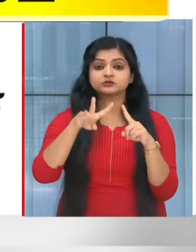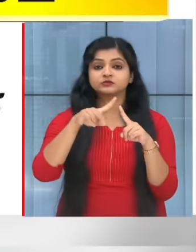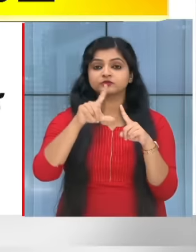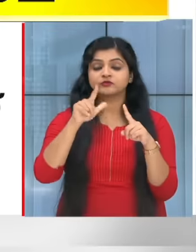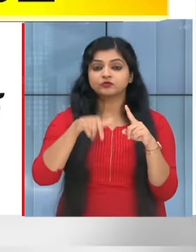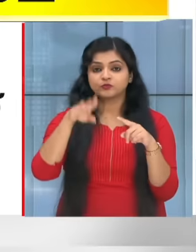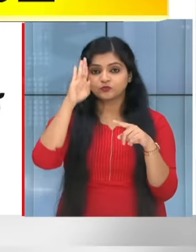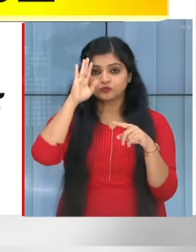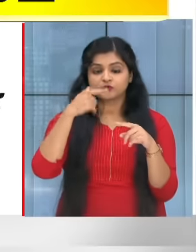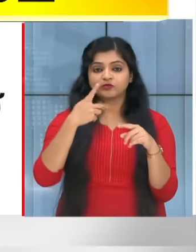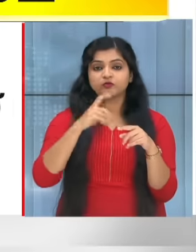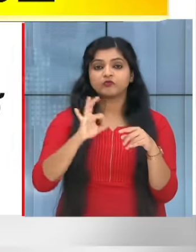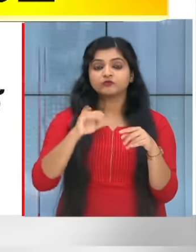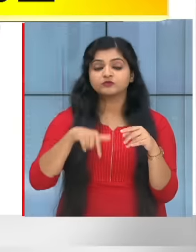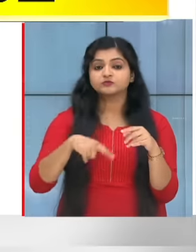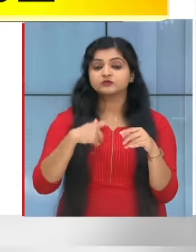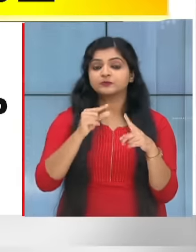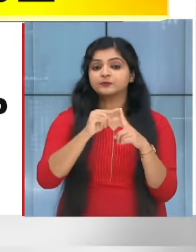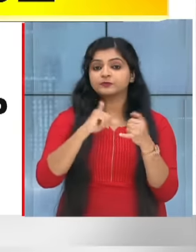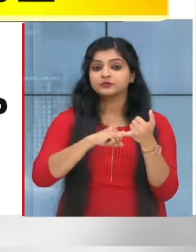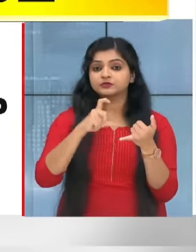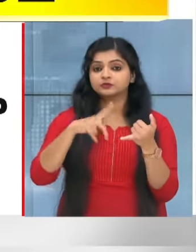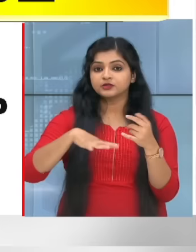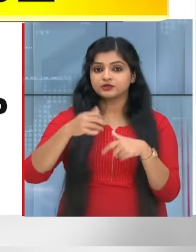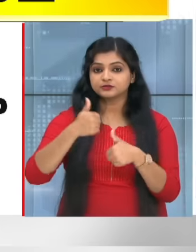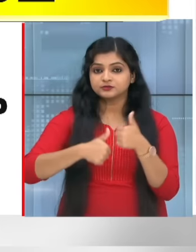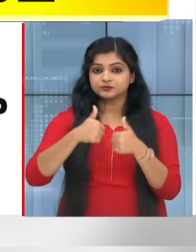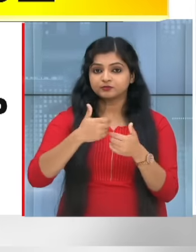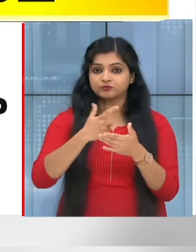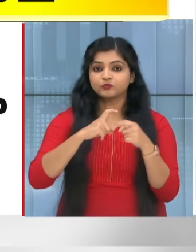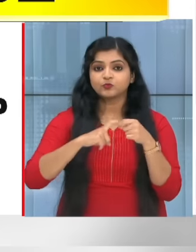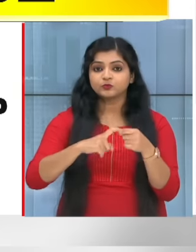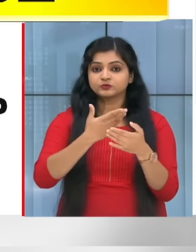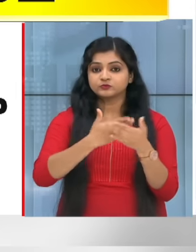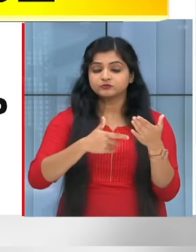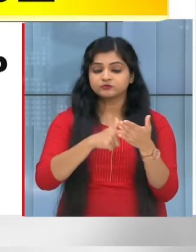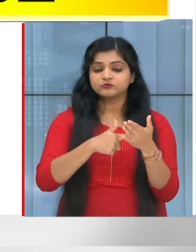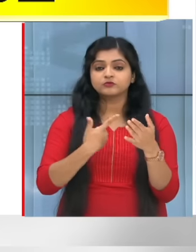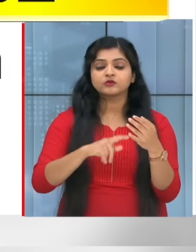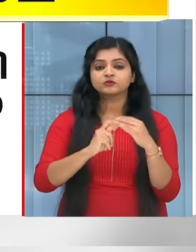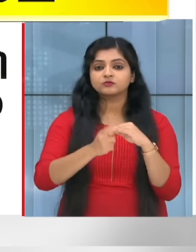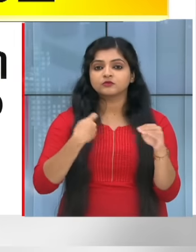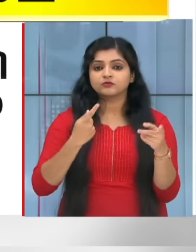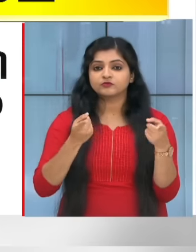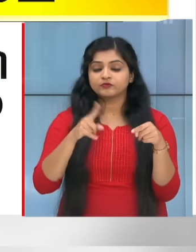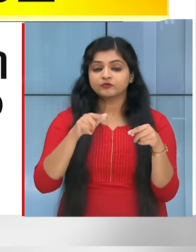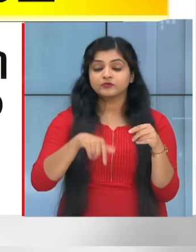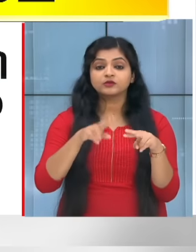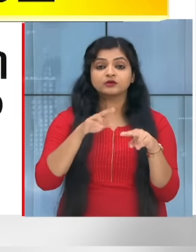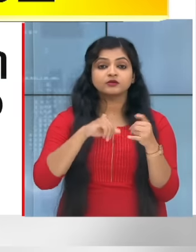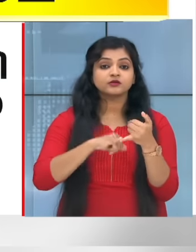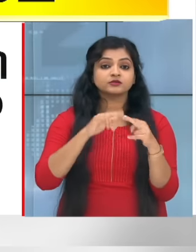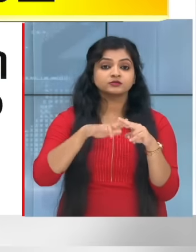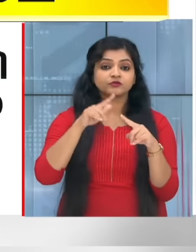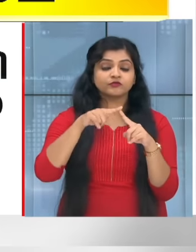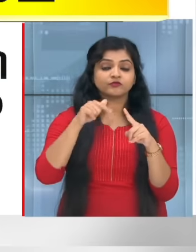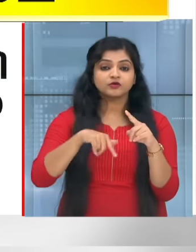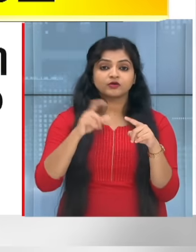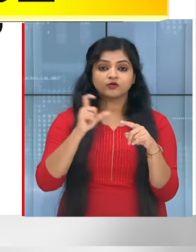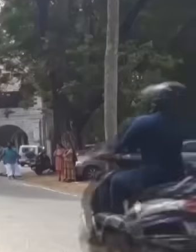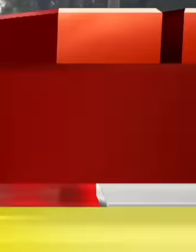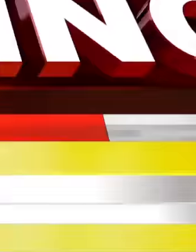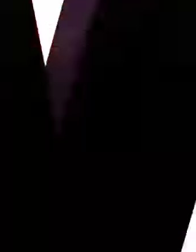നടത്തിയ പരീക്ഷയുടെ ചോദ്യപേപ്പർ ചോർത്തി എന്നതാണ് കേസ്. തിരുവനന്തപുരം യൂണിവേഴ്സിറ്റി കോളേജിലെ SFI നേതാക്കളായ R ശിവരഞ്ജിത്ത്, നസീം,